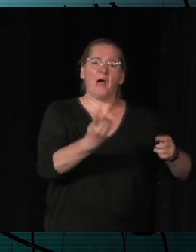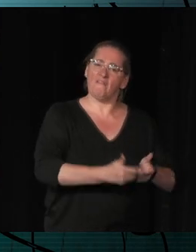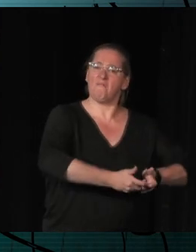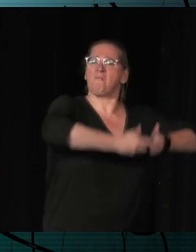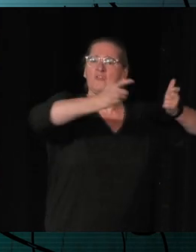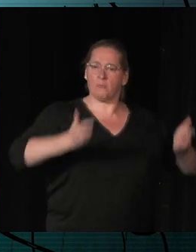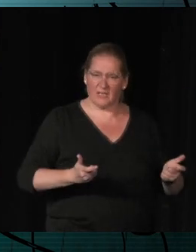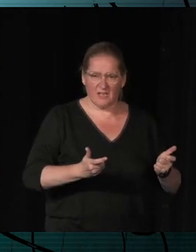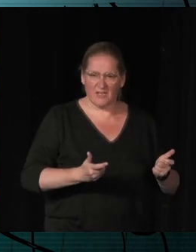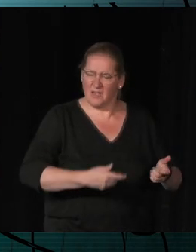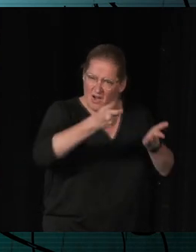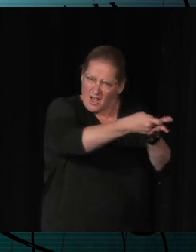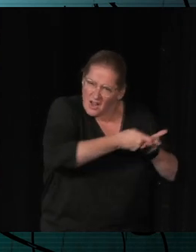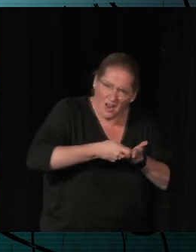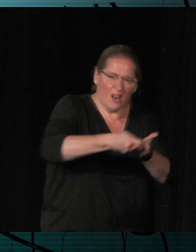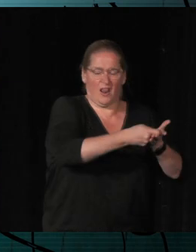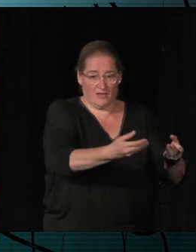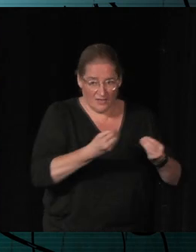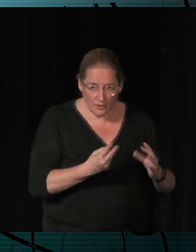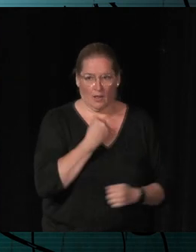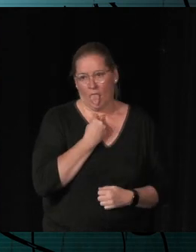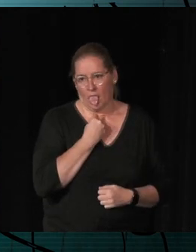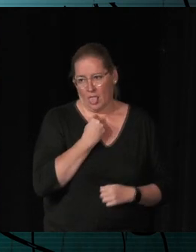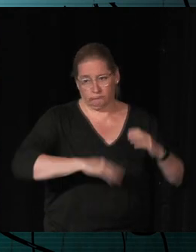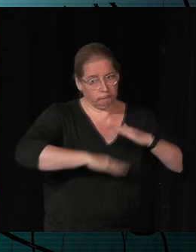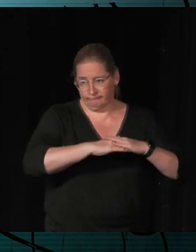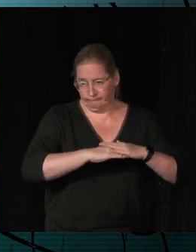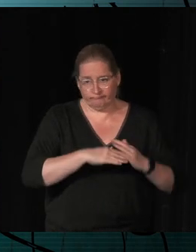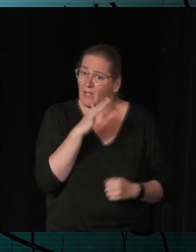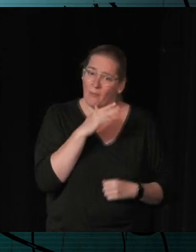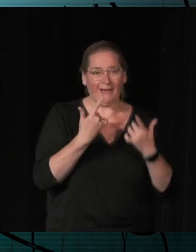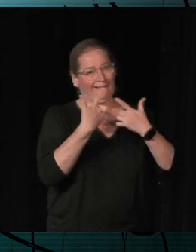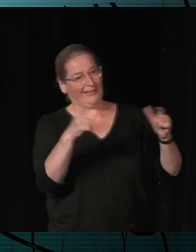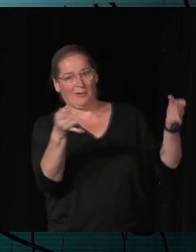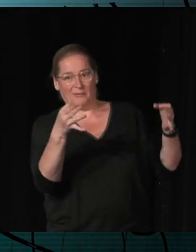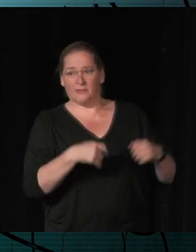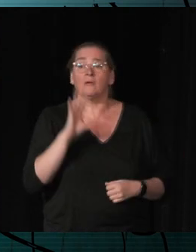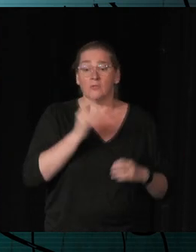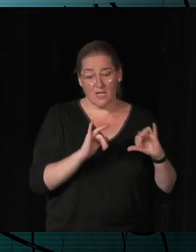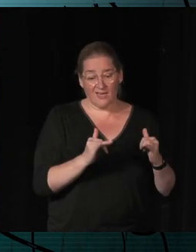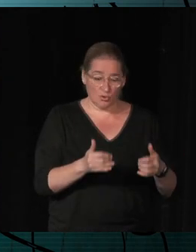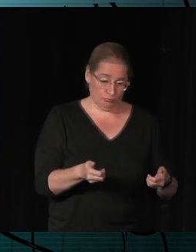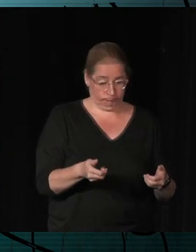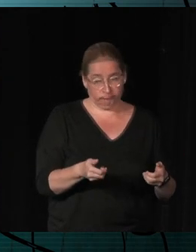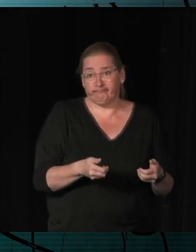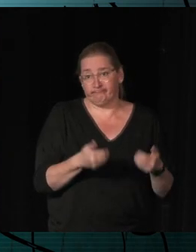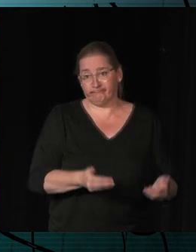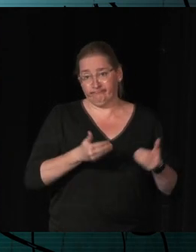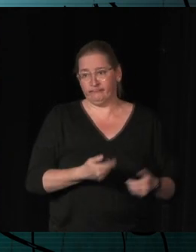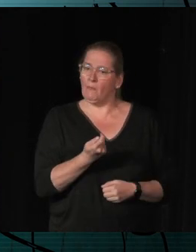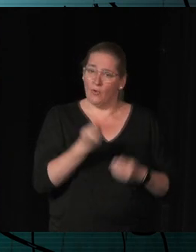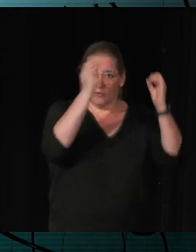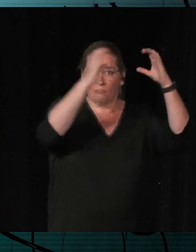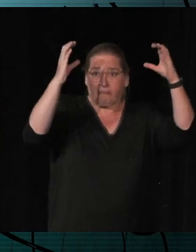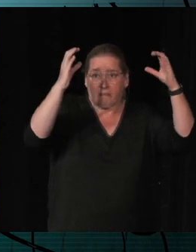d'avoir des grosses grosses équipes donneent beaucoup beaucoup de contraintes voilà et qui font que forcément ces jeuxl sont moins im puis même